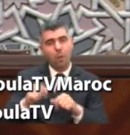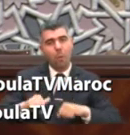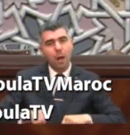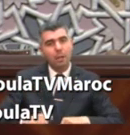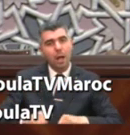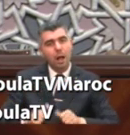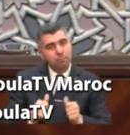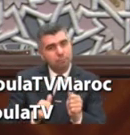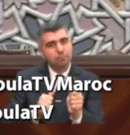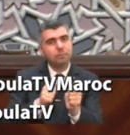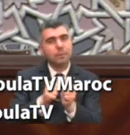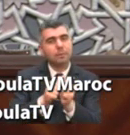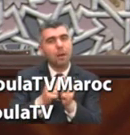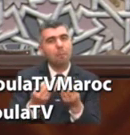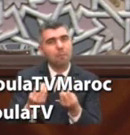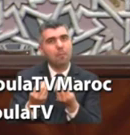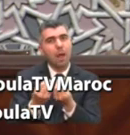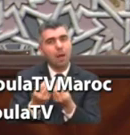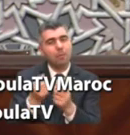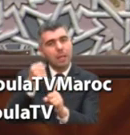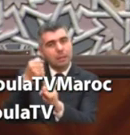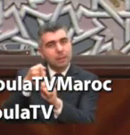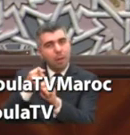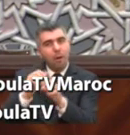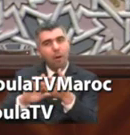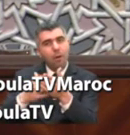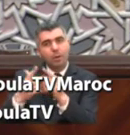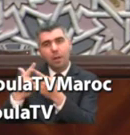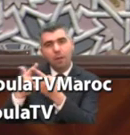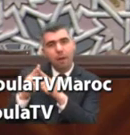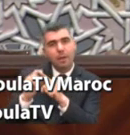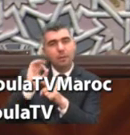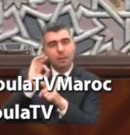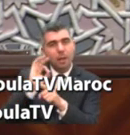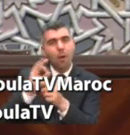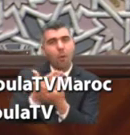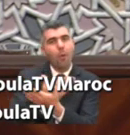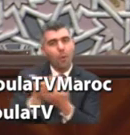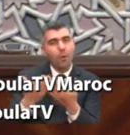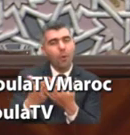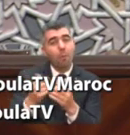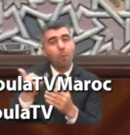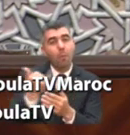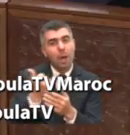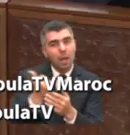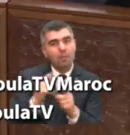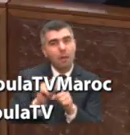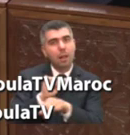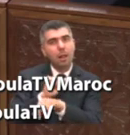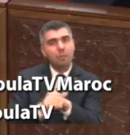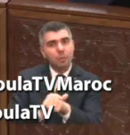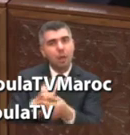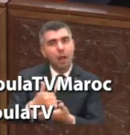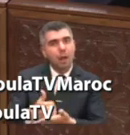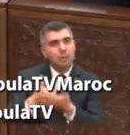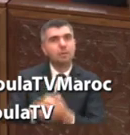اليوم الدراسي وتشتغل كذلك بمقاربة تشاركية مع هذه الهيئة لتنزيل هذه التوصيات اللي مهمة خصوصا في الرعاية الاجتماعية.